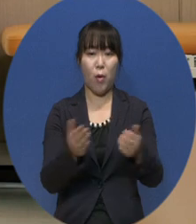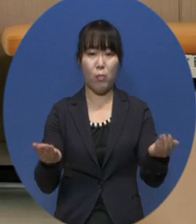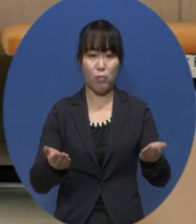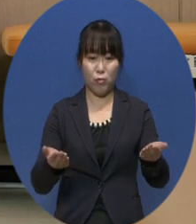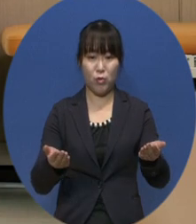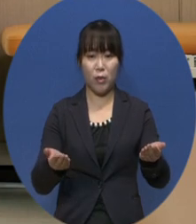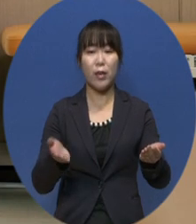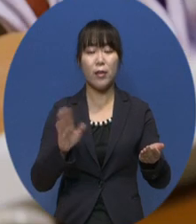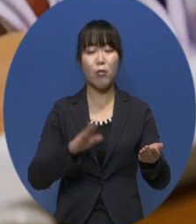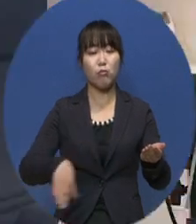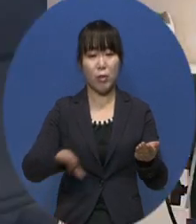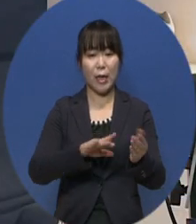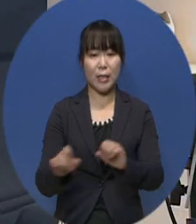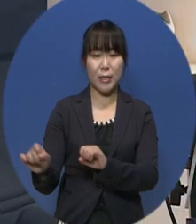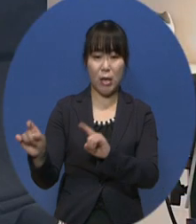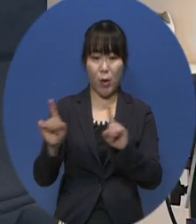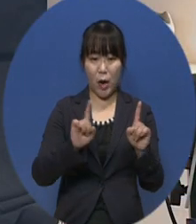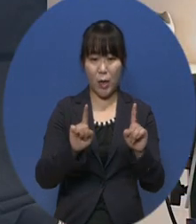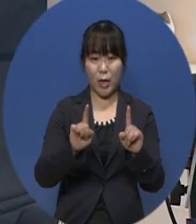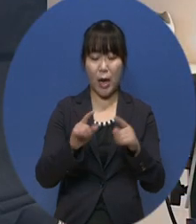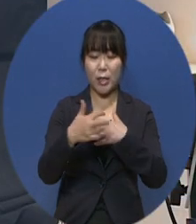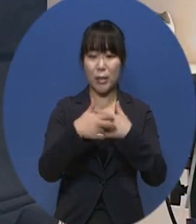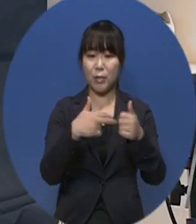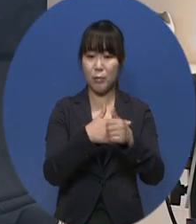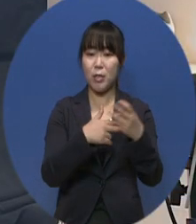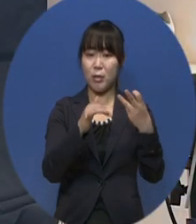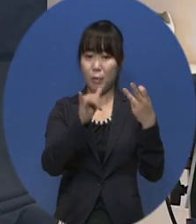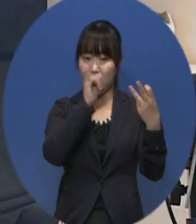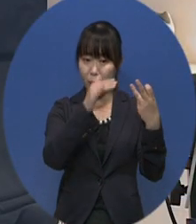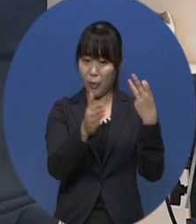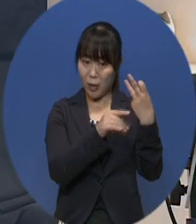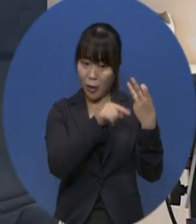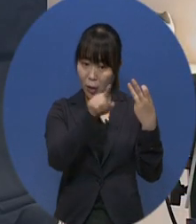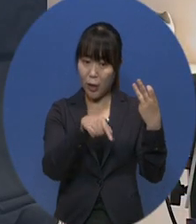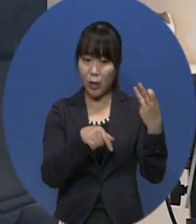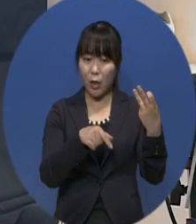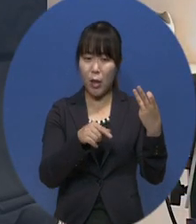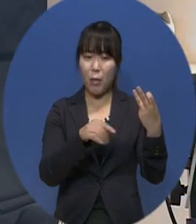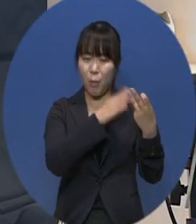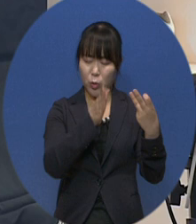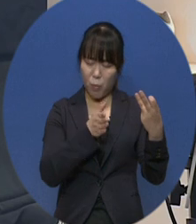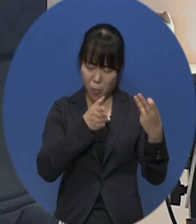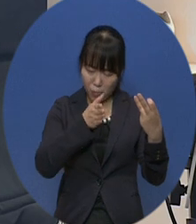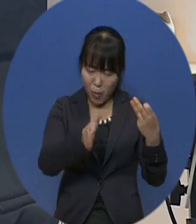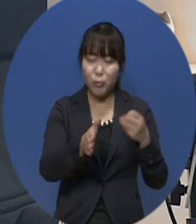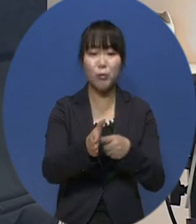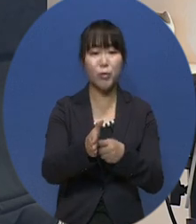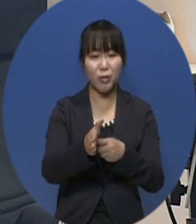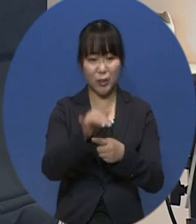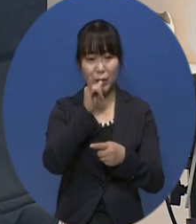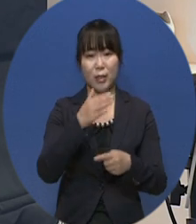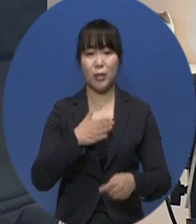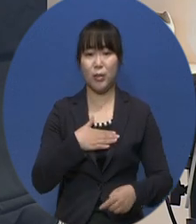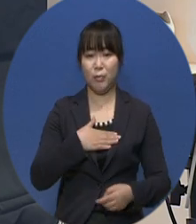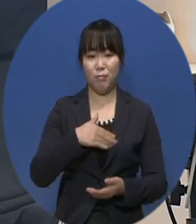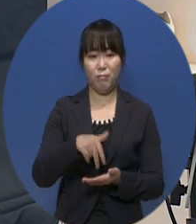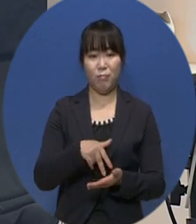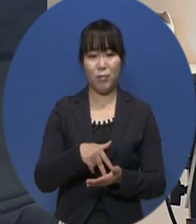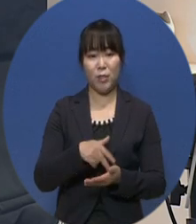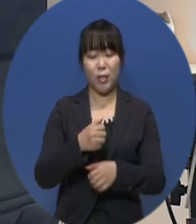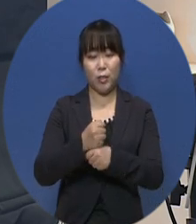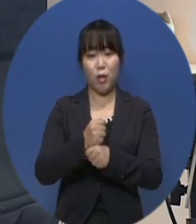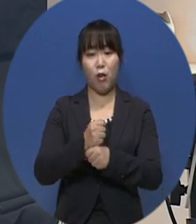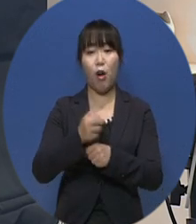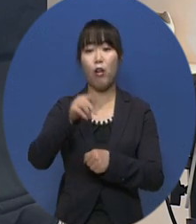그 대신에 우리가 재활의학과 의사가 13명이나 되니까 네. 그 13명이 자기 전문 분야가 있습니다. 뭐 예를 들어 저 같은 경우는